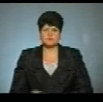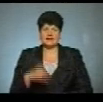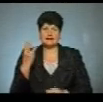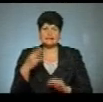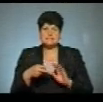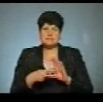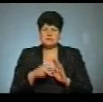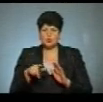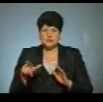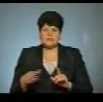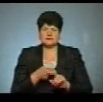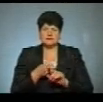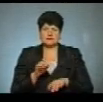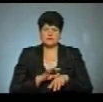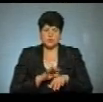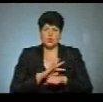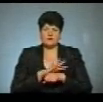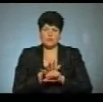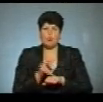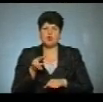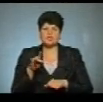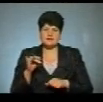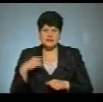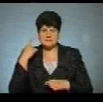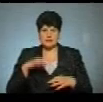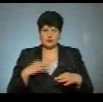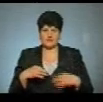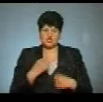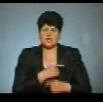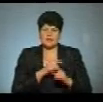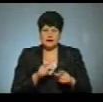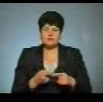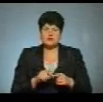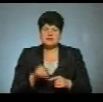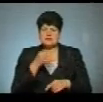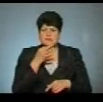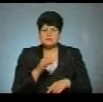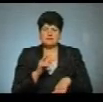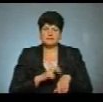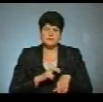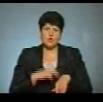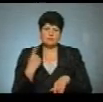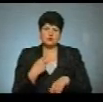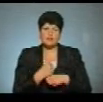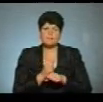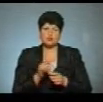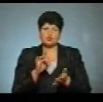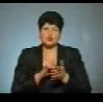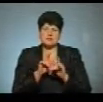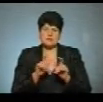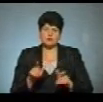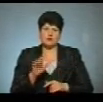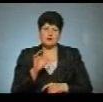Сім людей інфікувалися коронавірусом у Почаївській психоневрологічній лікарні. Про це повідомив епідеміолог обласного лабораторного центру